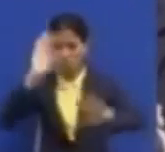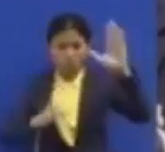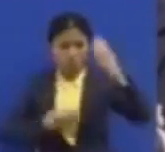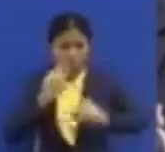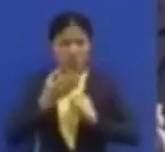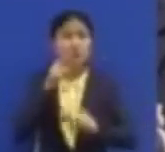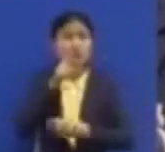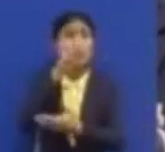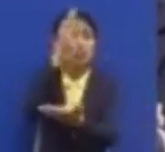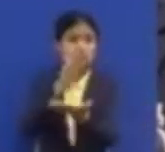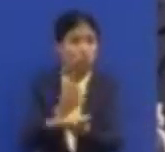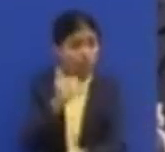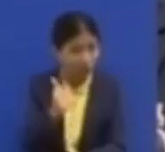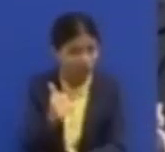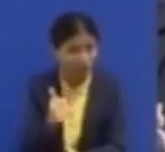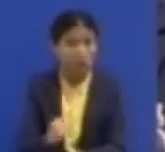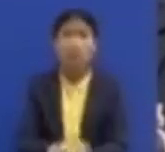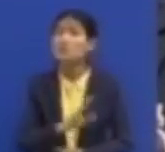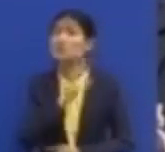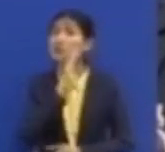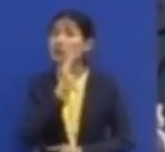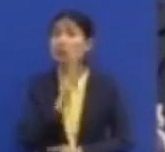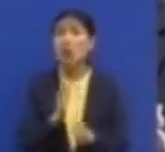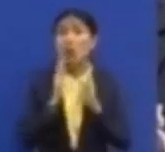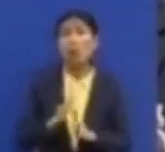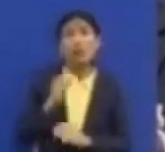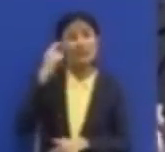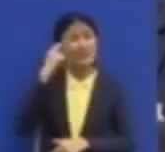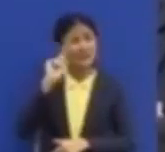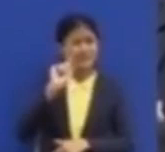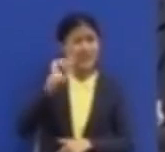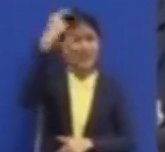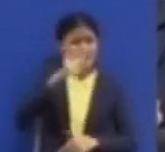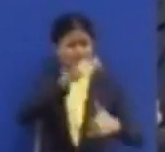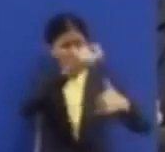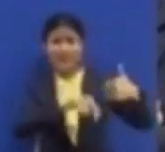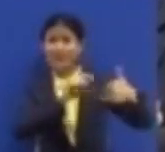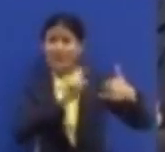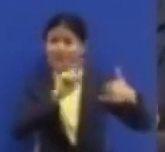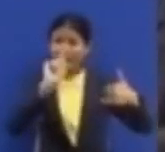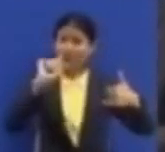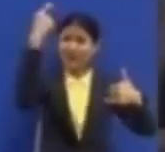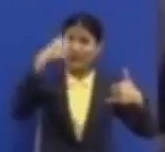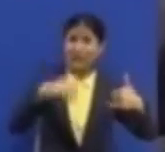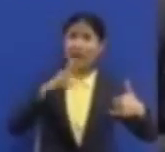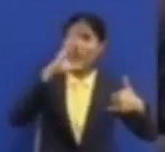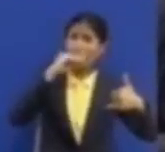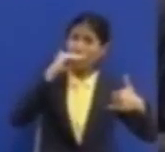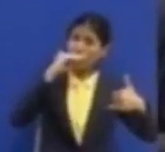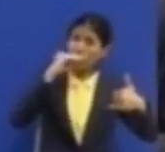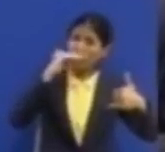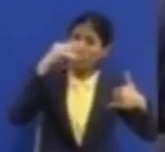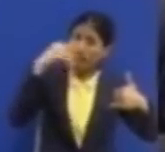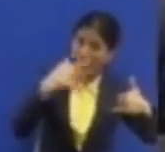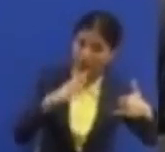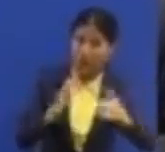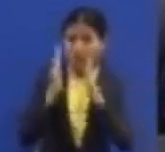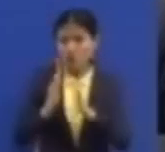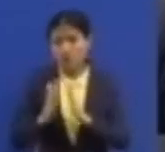ผู้เสนอยติได้อภิปรายแล้วแล้วผู้ที่สนับสนุนยังต้องการอภิปร